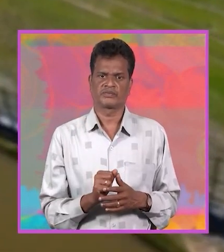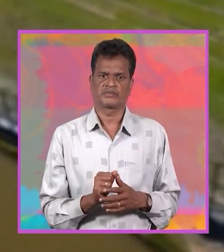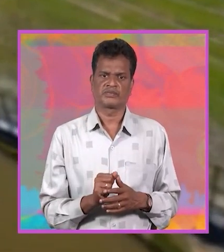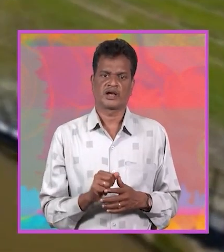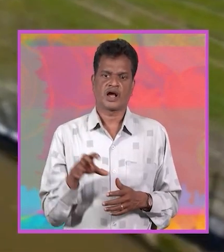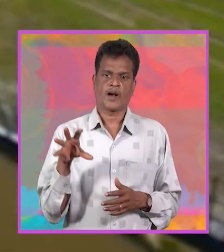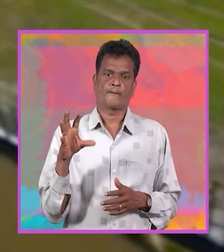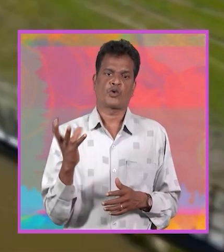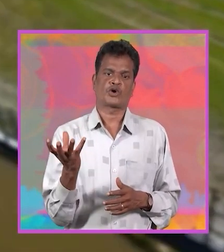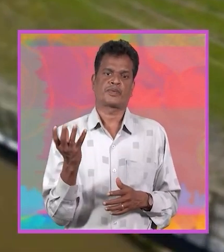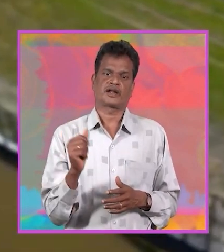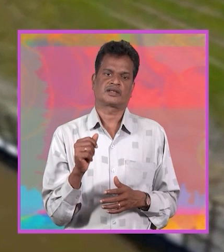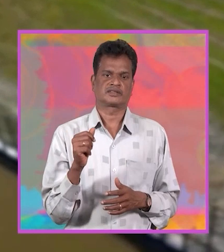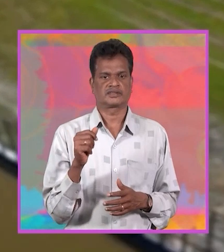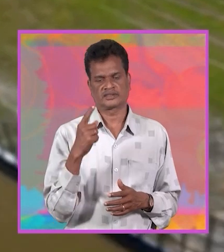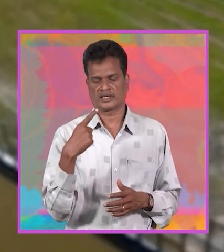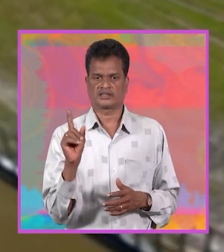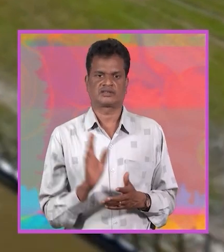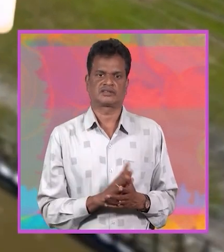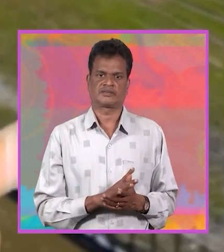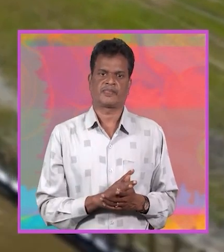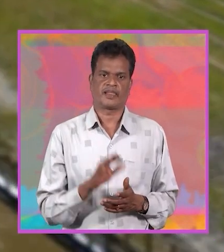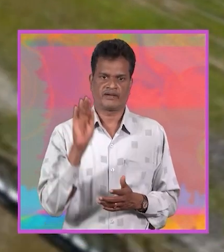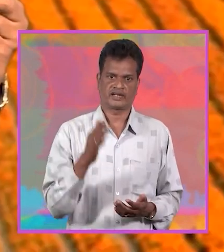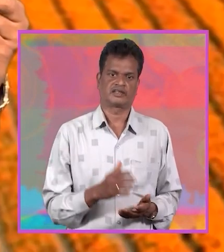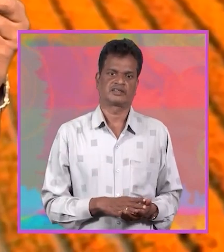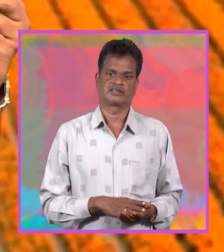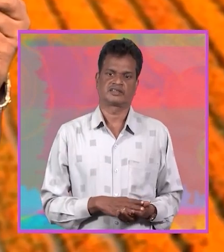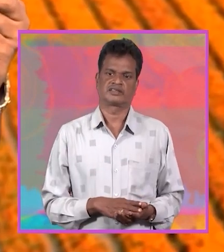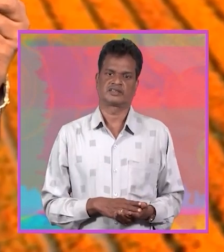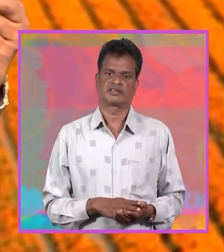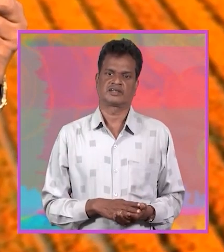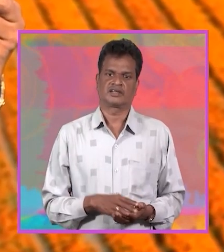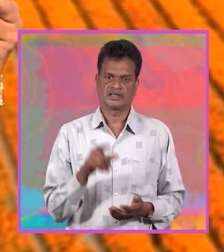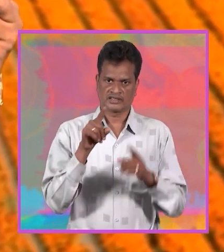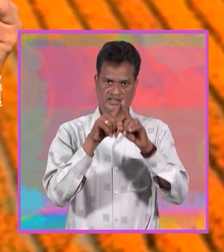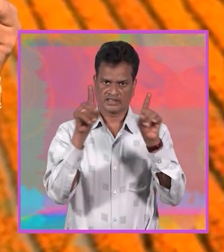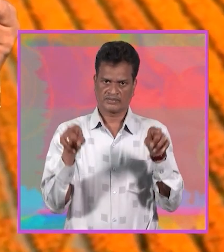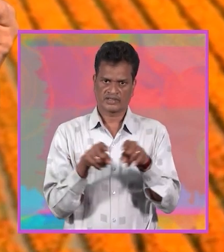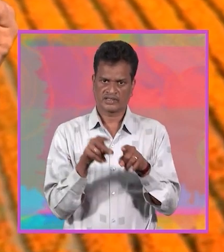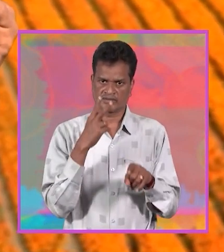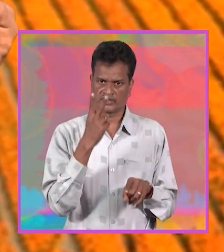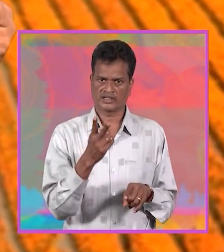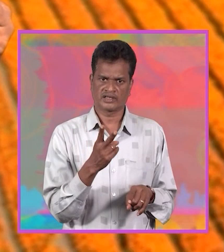பொருட்பெயரை குறிக்கும். சரியாக சொன்னீர்கள். வாழ்த்துக்கள். இந்த படத்தில் காண்பது